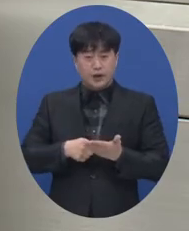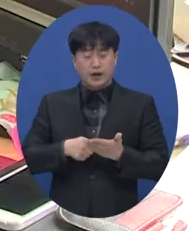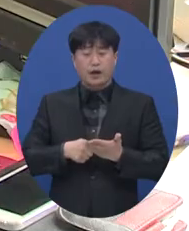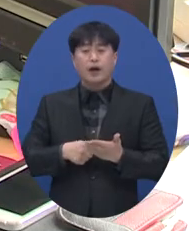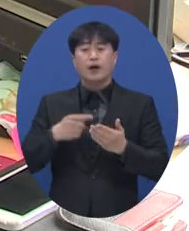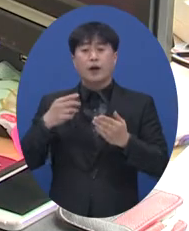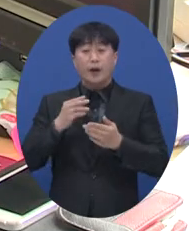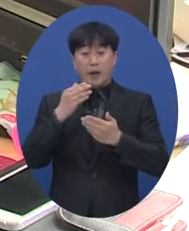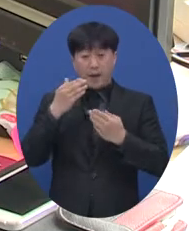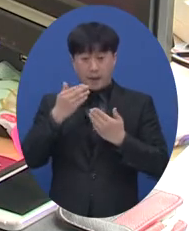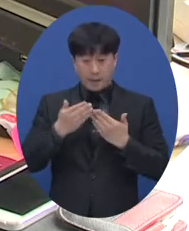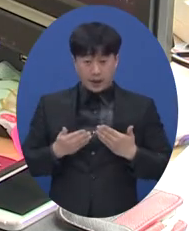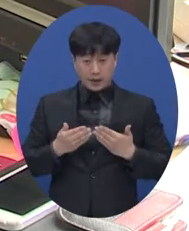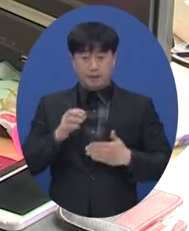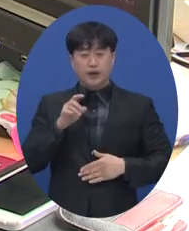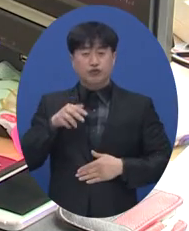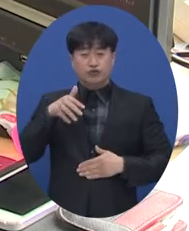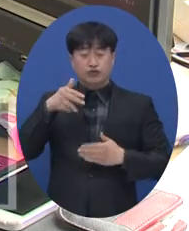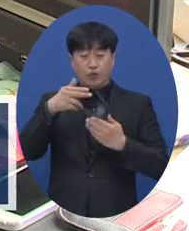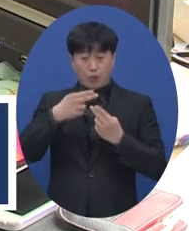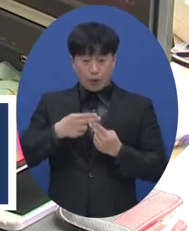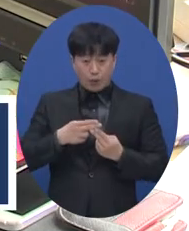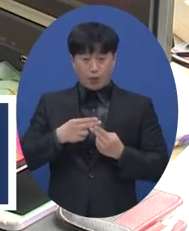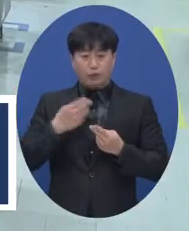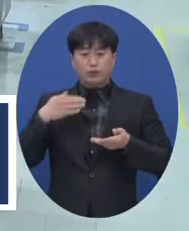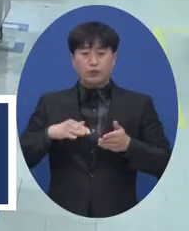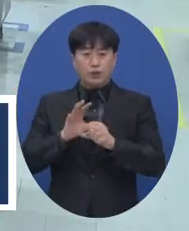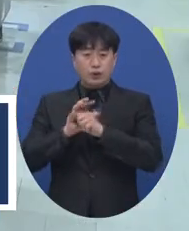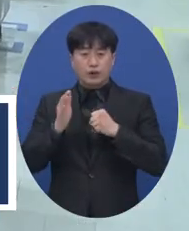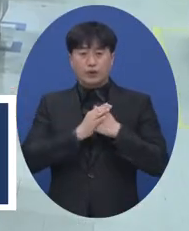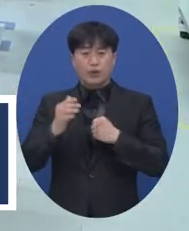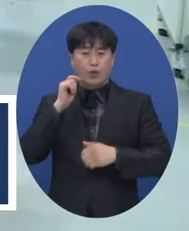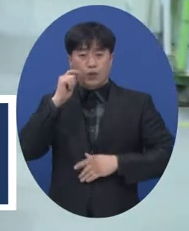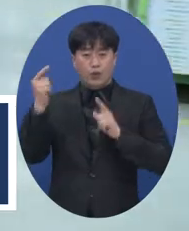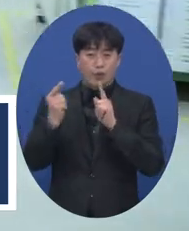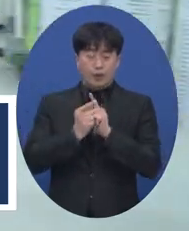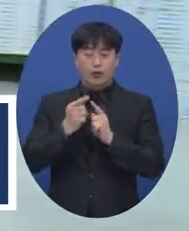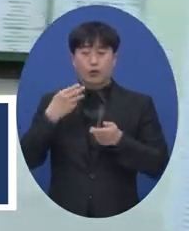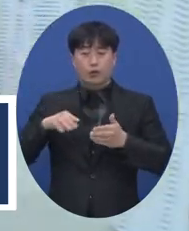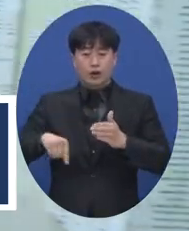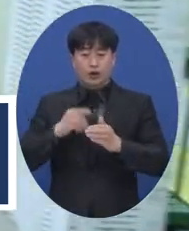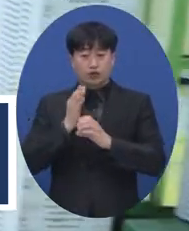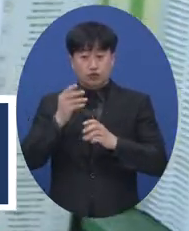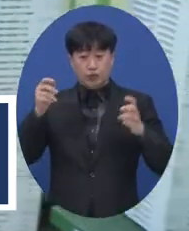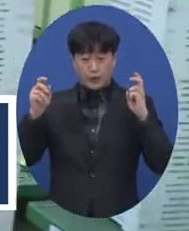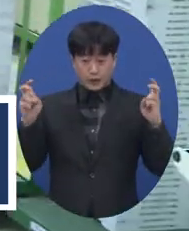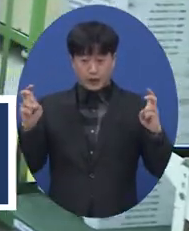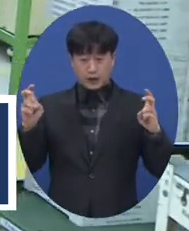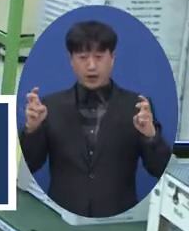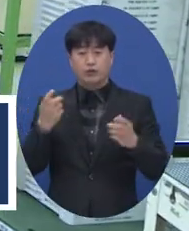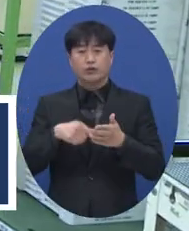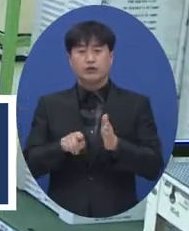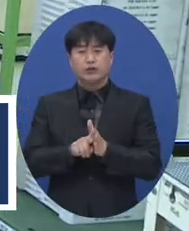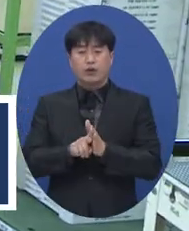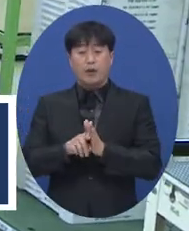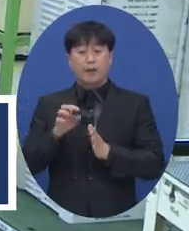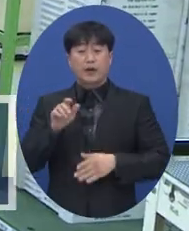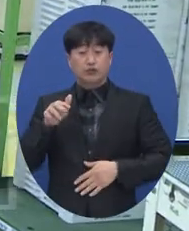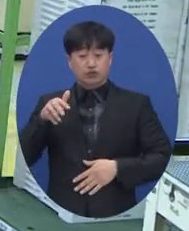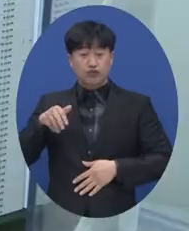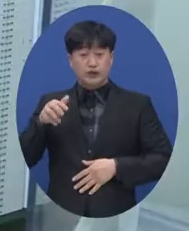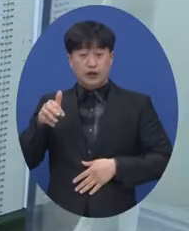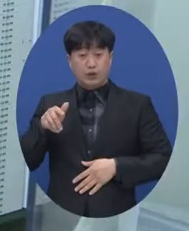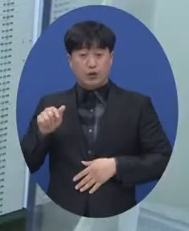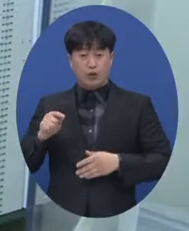인 매출 채권 보험 경기도가 코로 날 구로 어려움을 겪는 돈의 제주 중소기업을 위해 매출 채권 보험료를